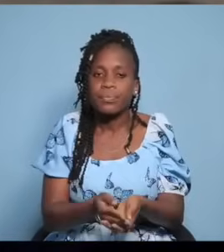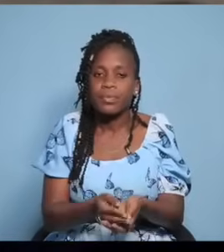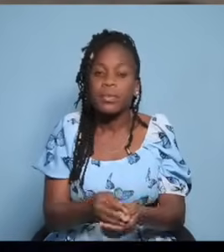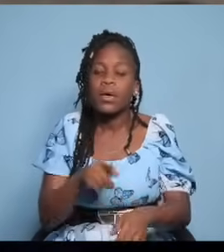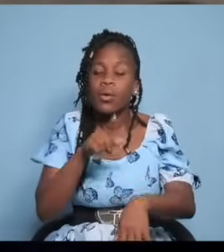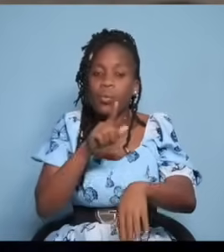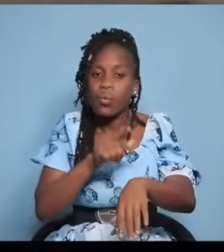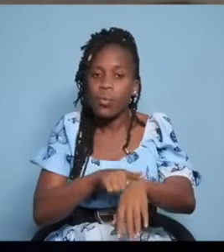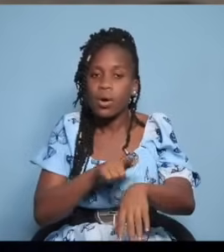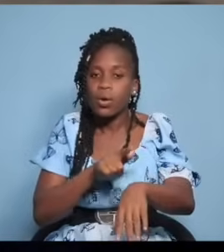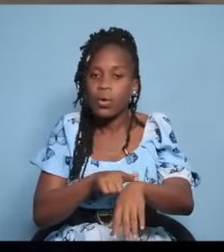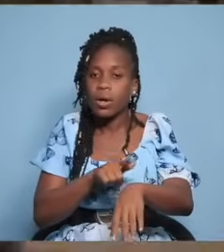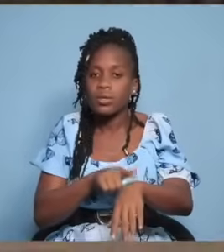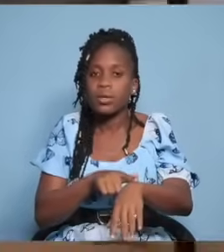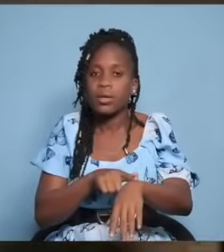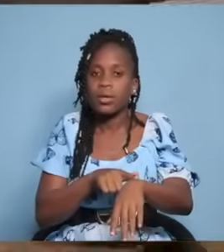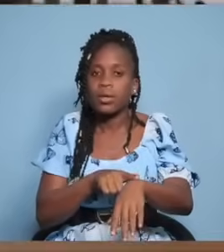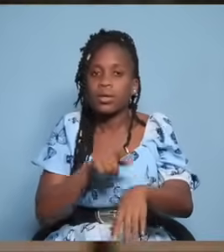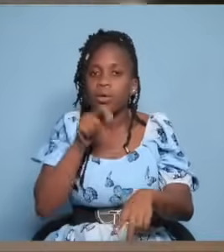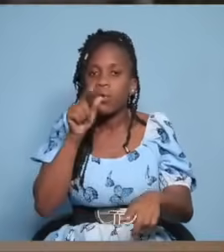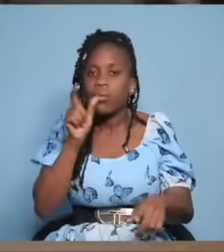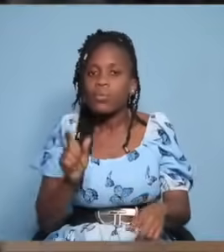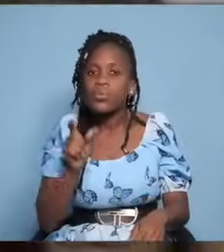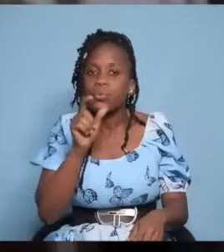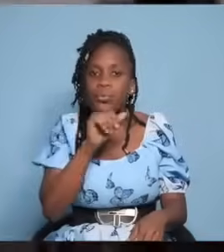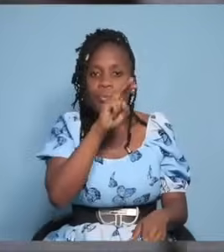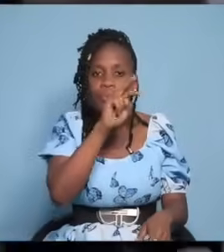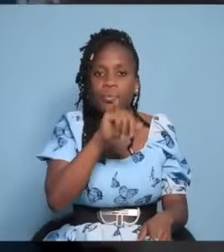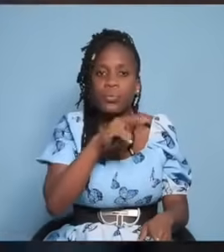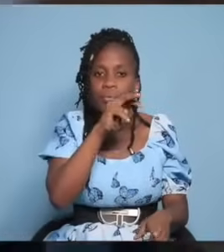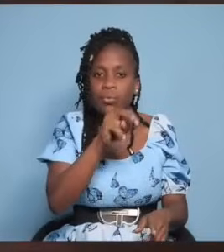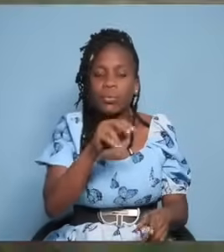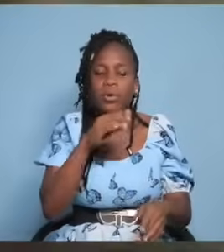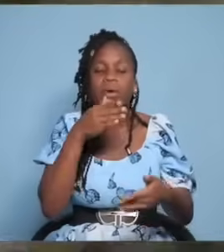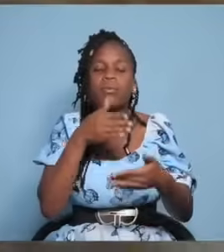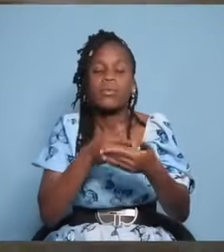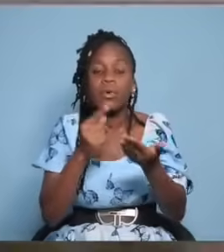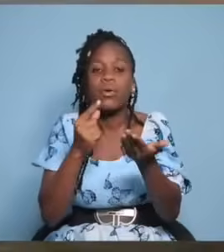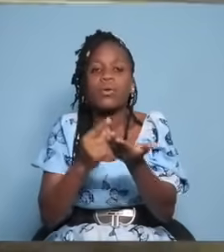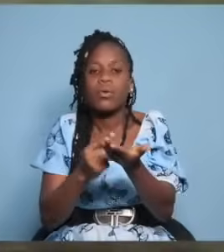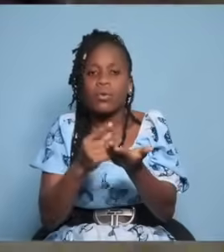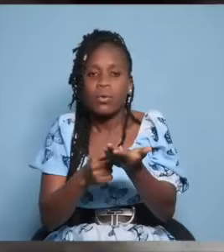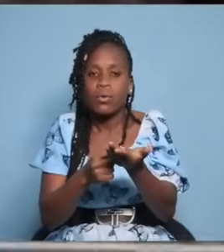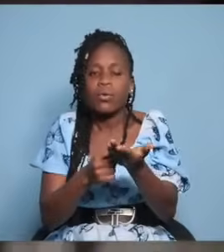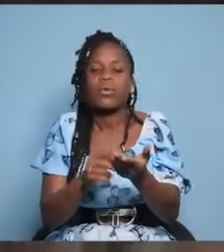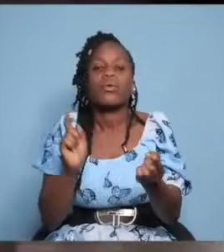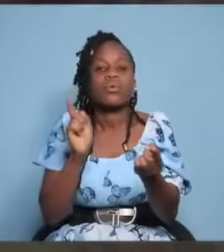wakati huyu John Garang de Mebia anakwenda Uganda kukutana na